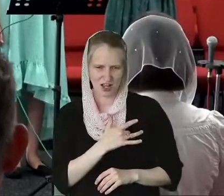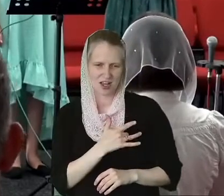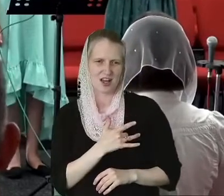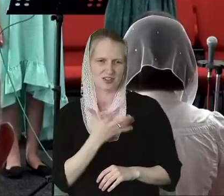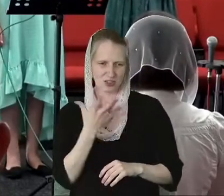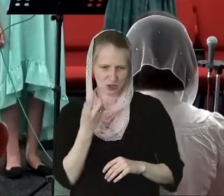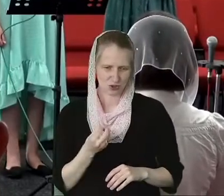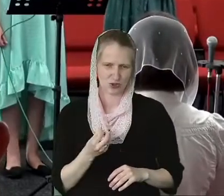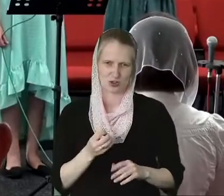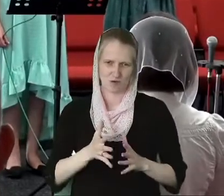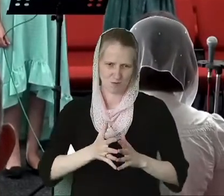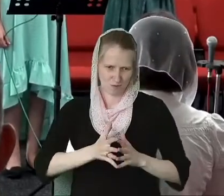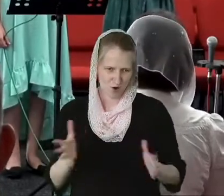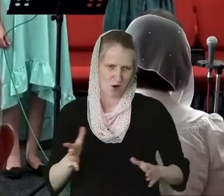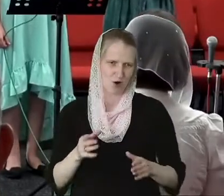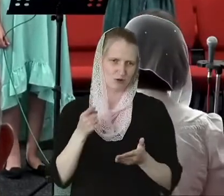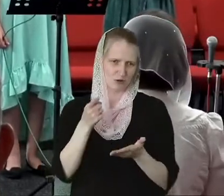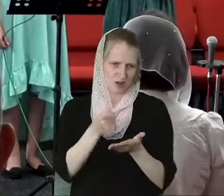сердце больнее